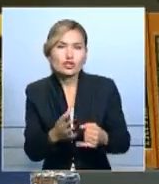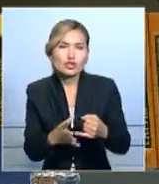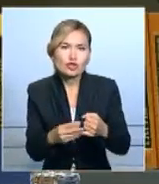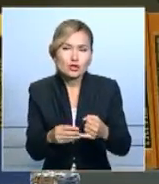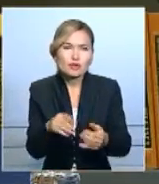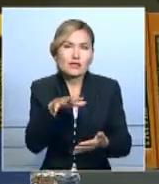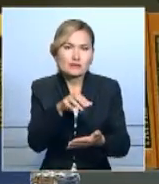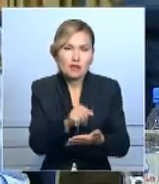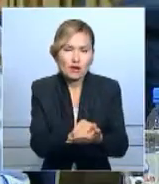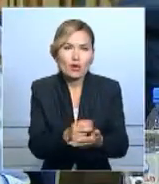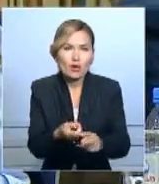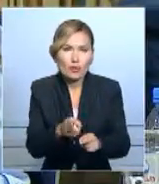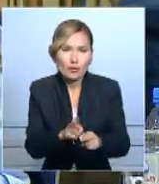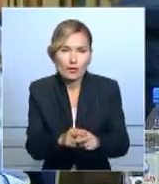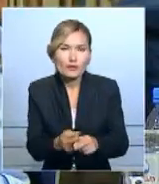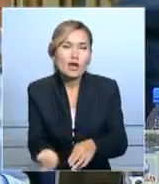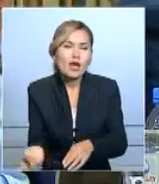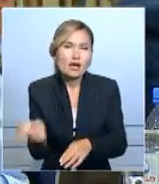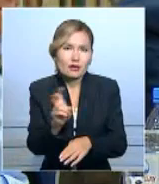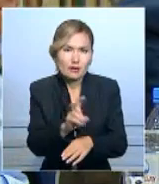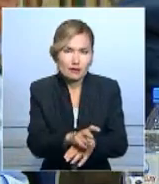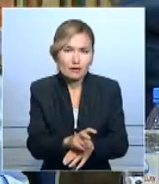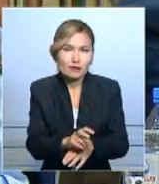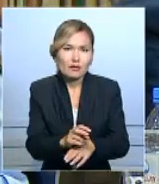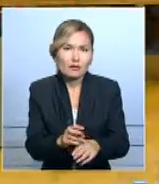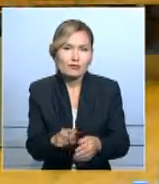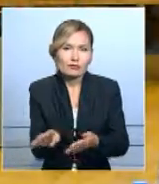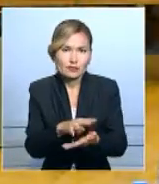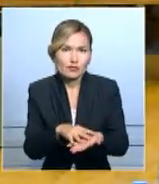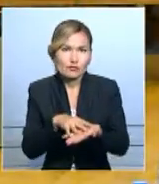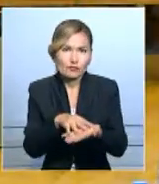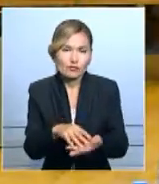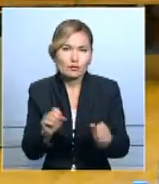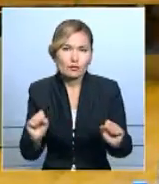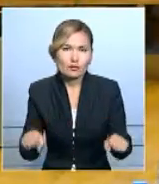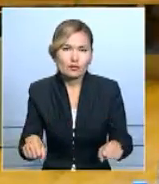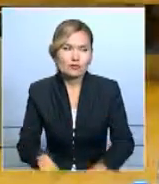шаруашылығы министрлігінің есігі ашық екенін мәлімдеді.